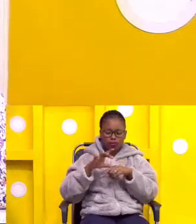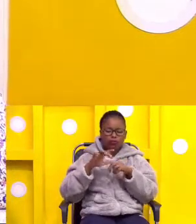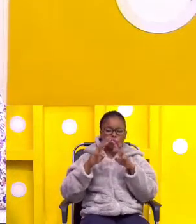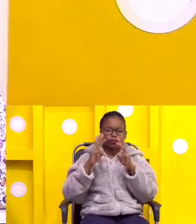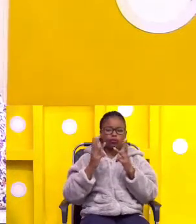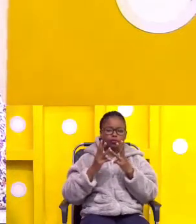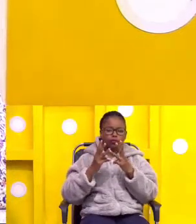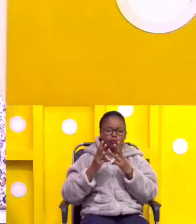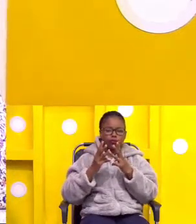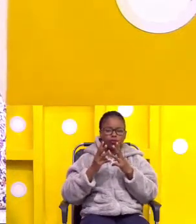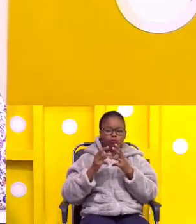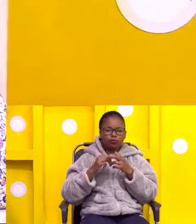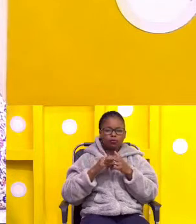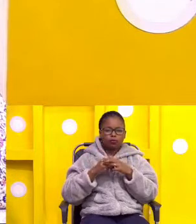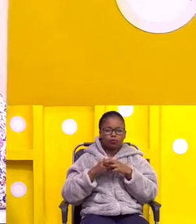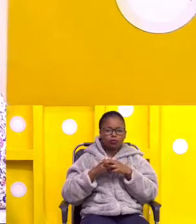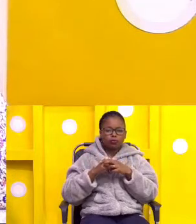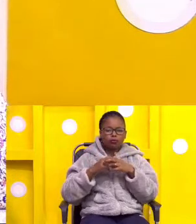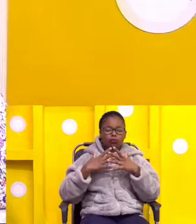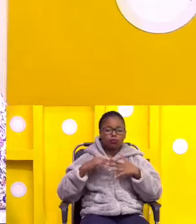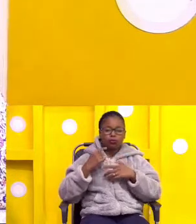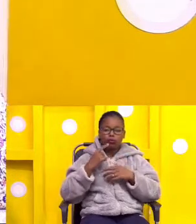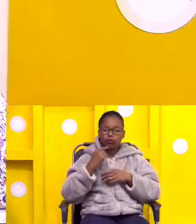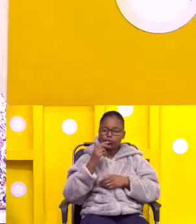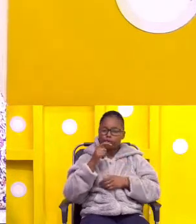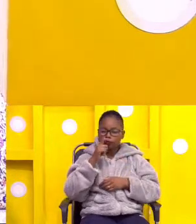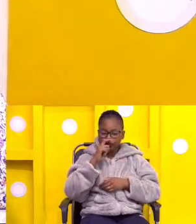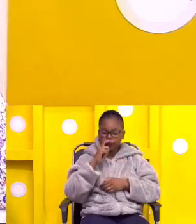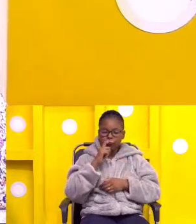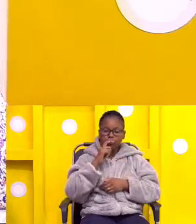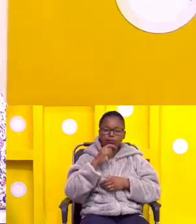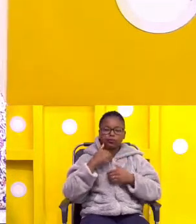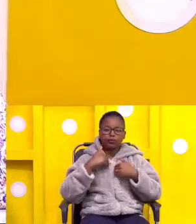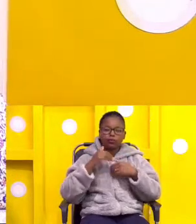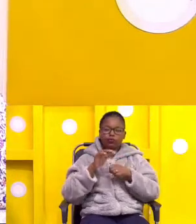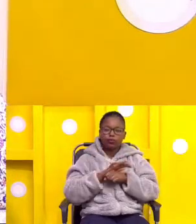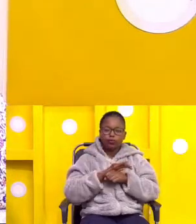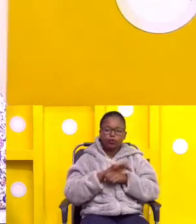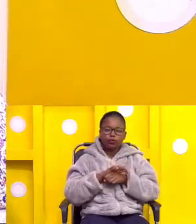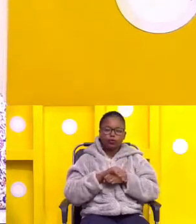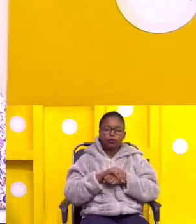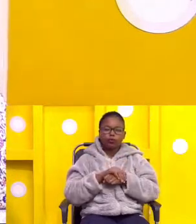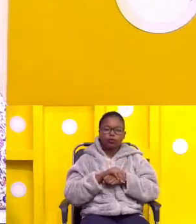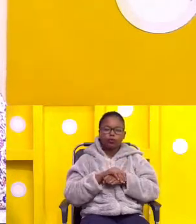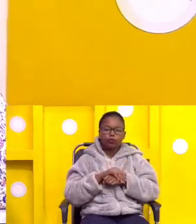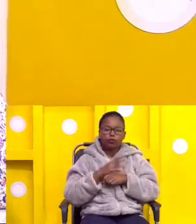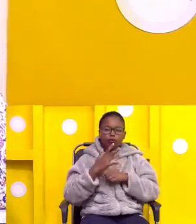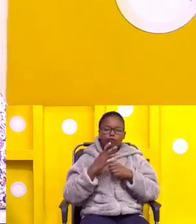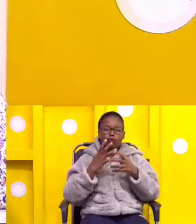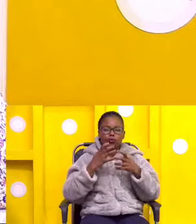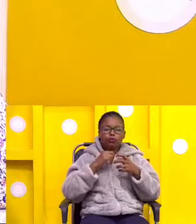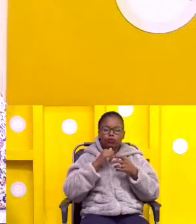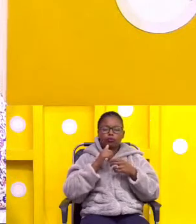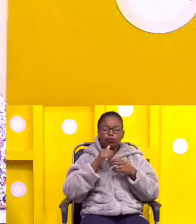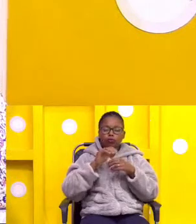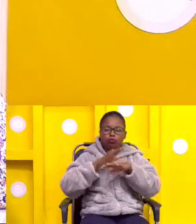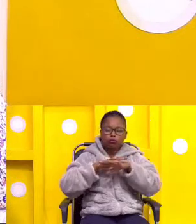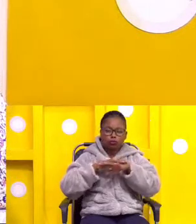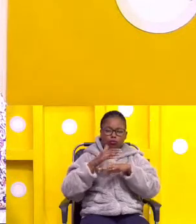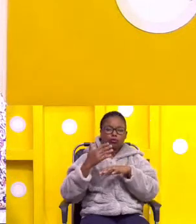Umenye nikulia duma yuri tuwa niyo ilu nilefo ineo ole. Nikulia duma tala hakuwa dirama udumega.